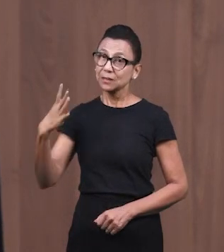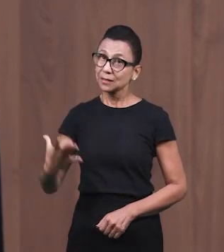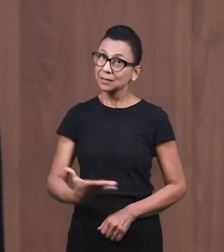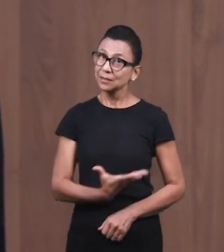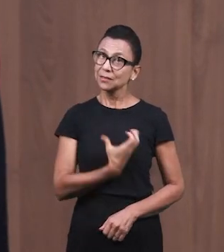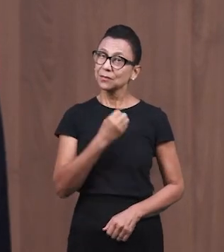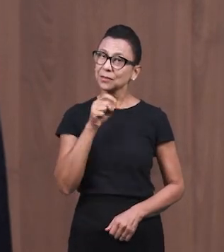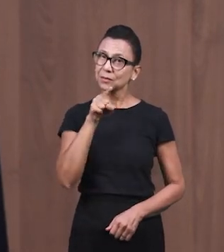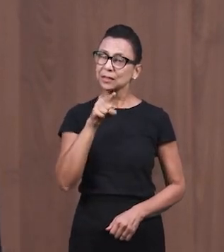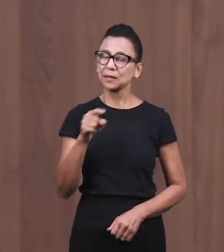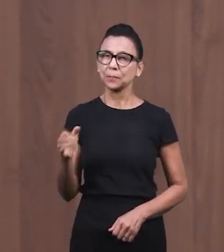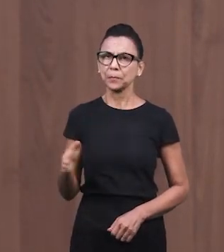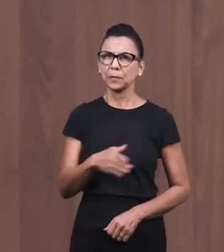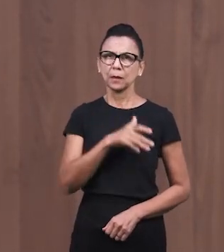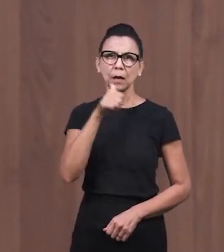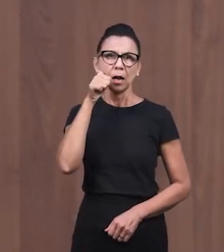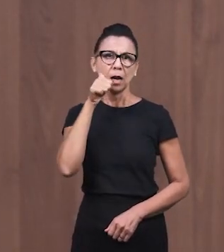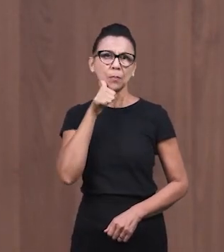salut.